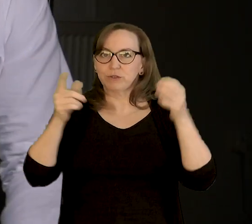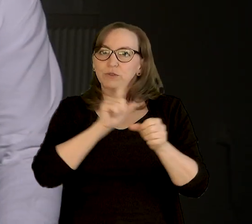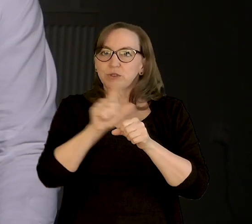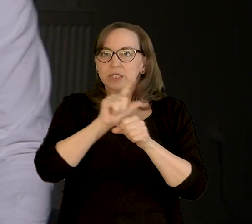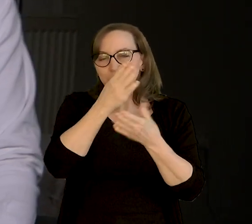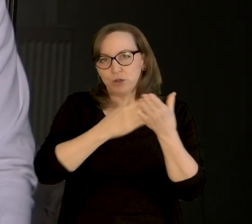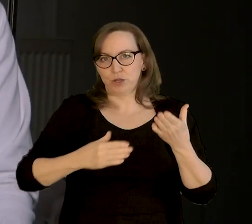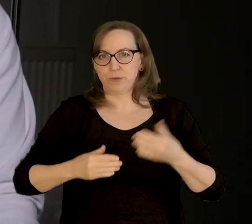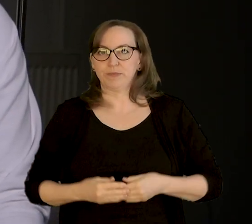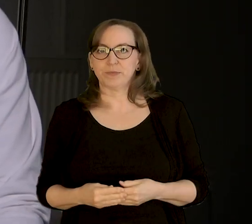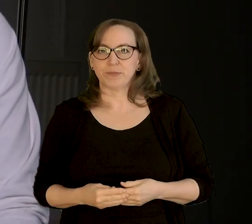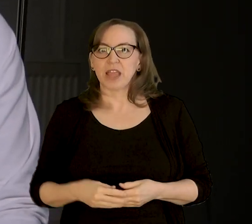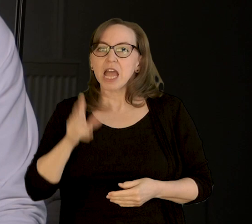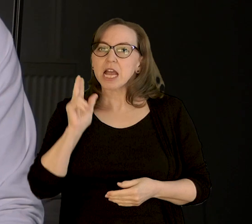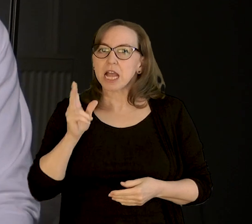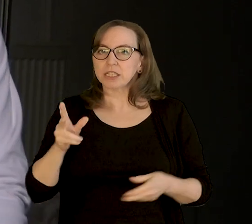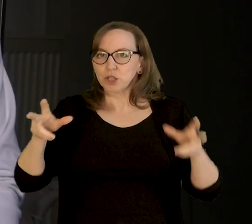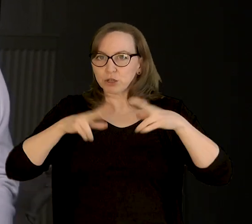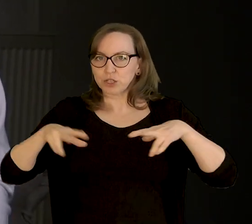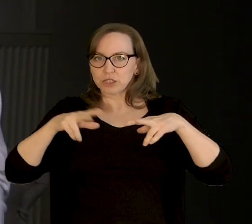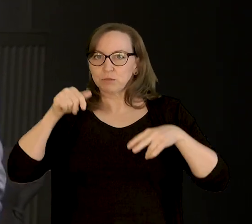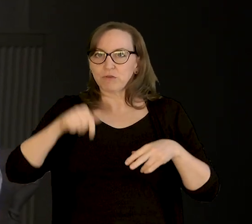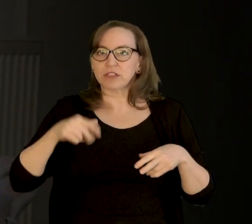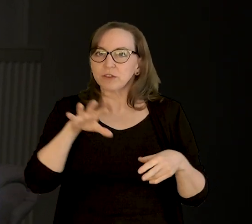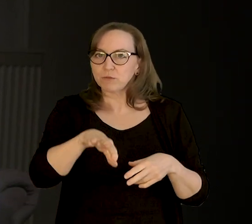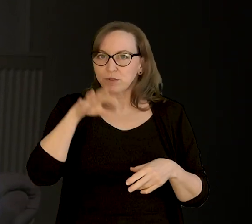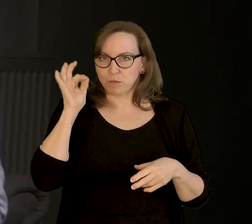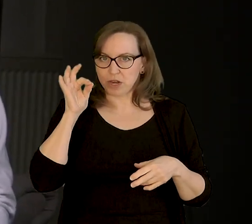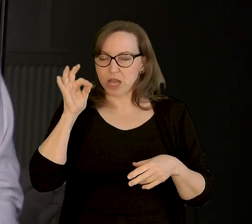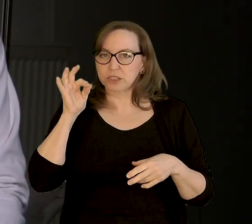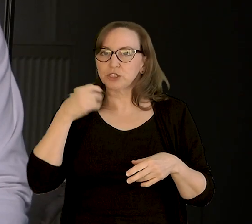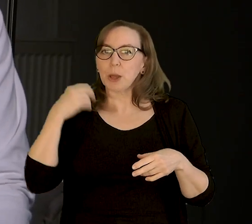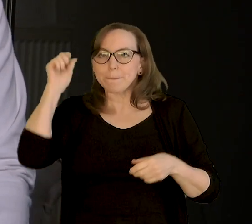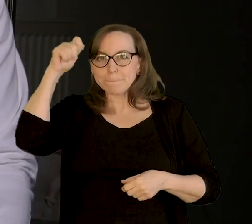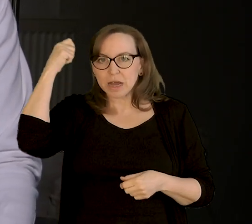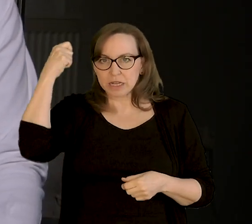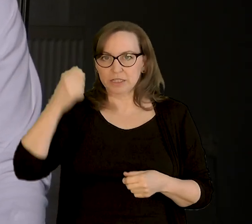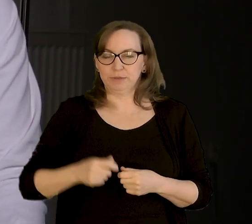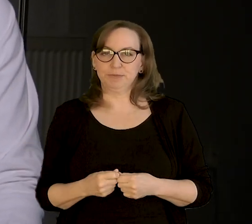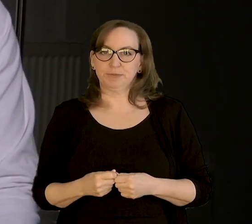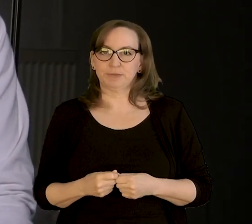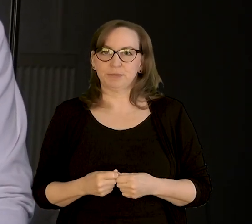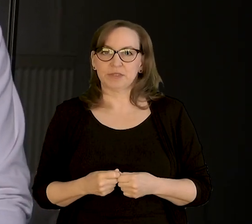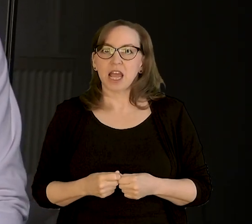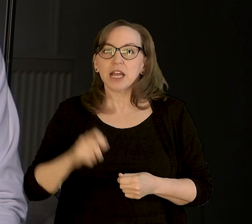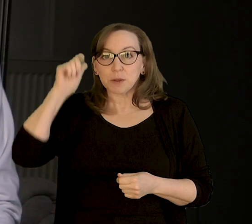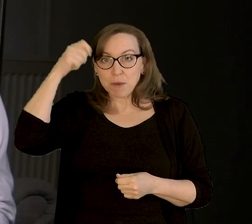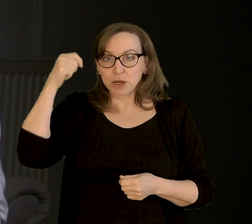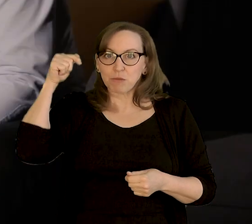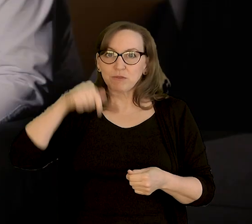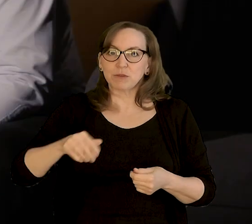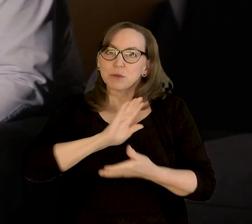Każda rodzina miała wybrać sobie baranka. Baranek miał być bez